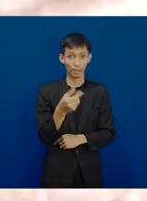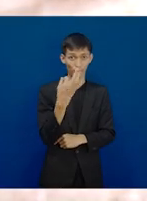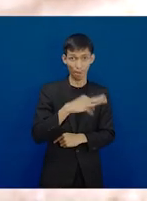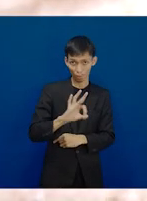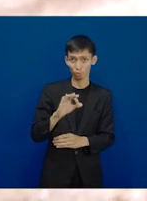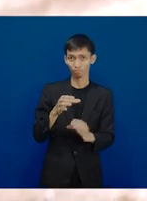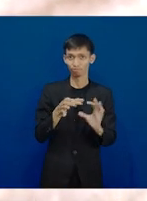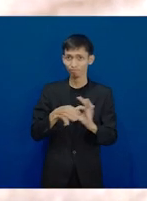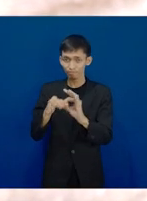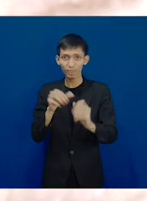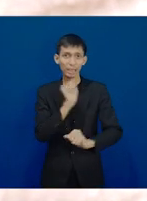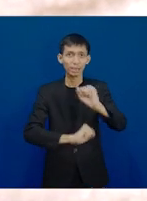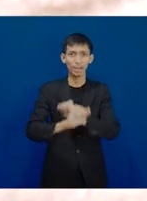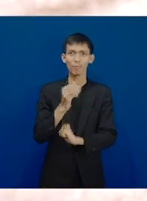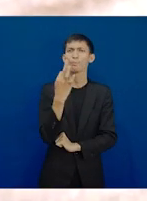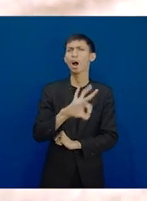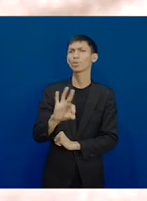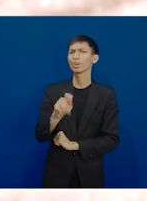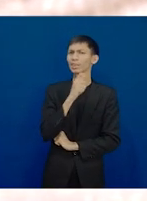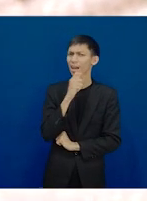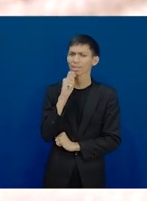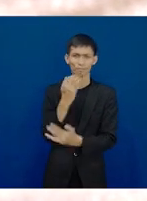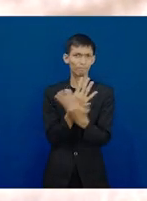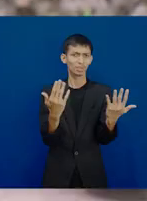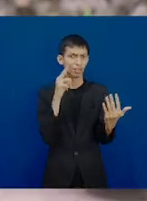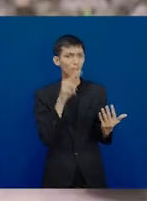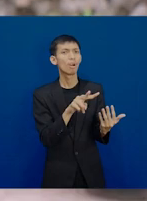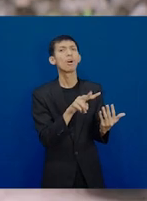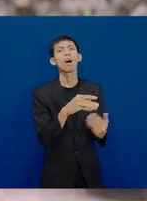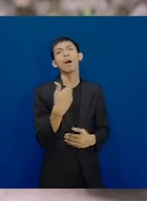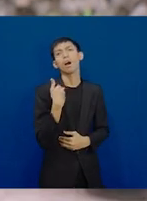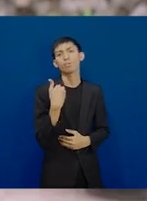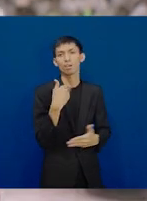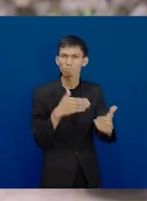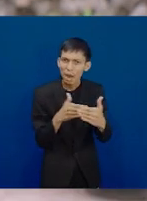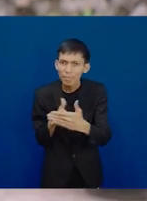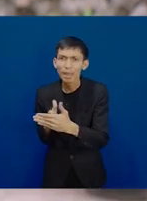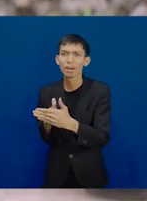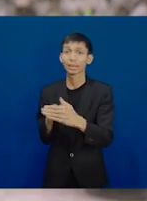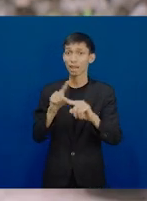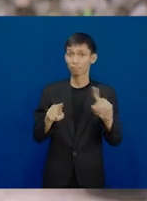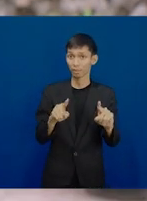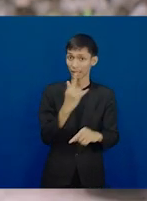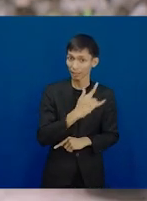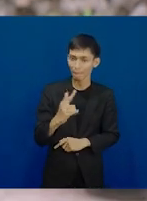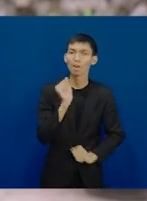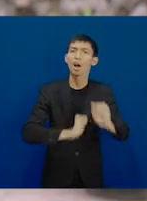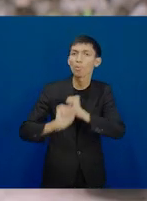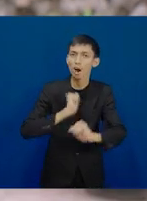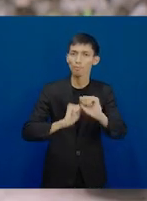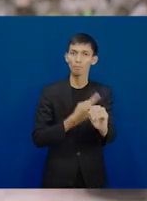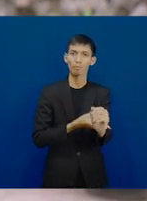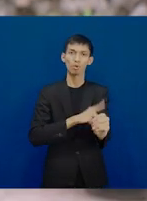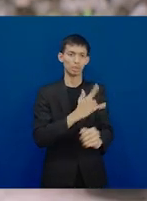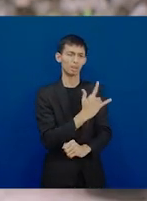mereka dilibatkan dalam kegiatan baru masyarakat melihat bahwa ternyata mereka punya keterbatasan seperti ini tapi